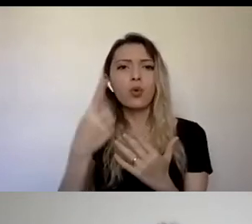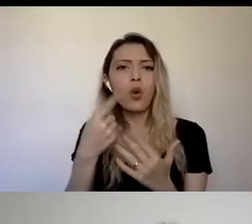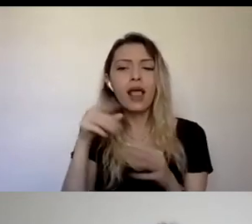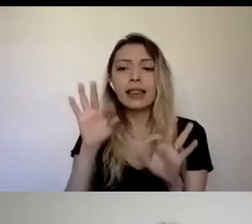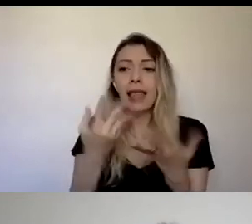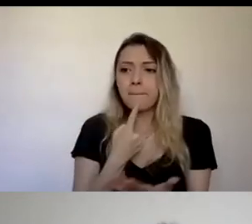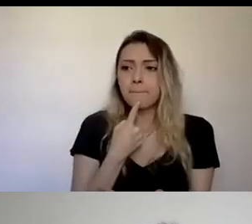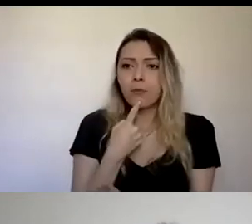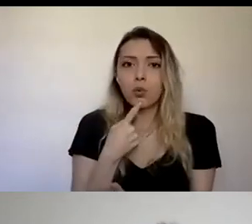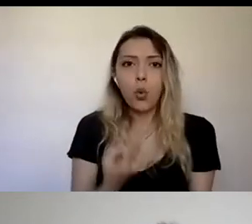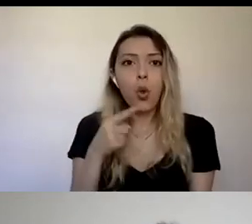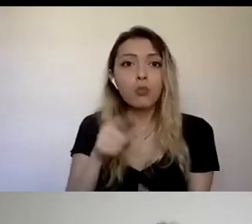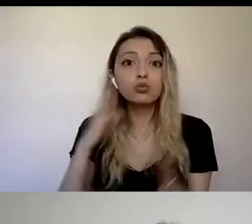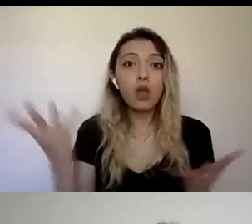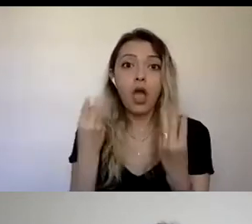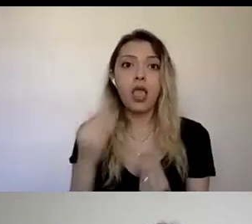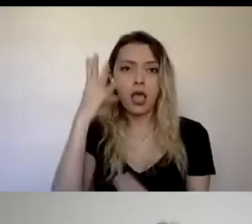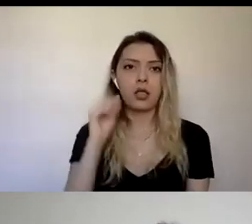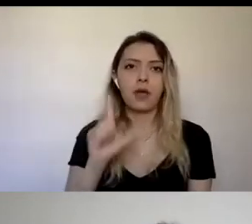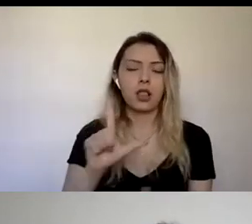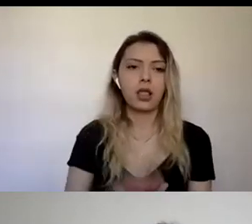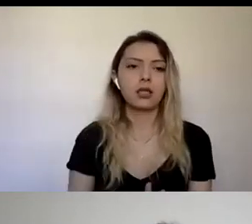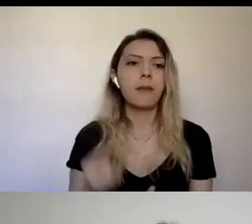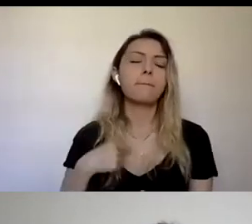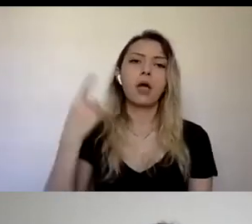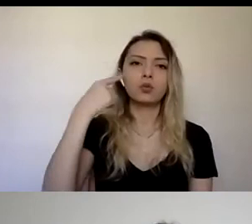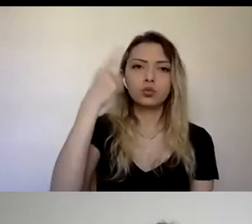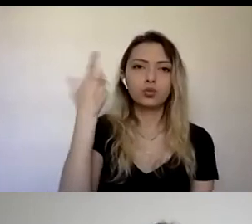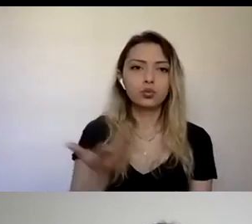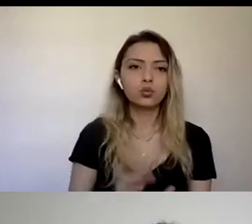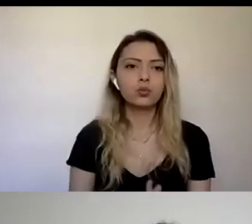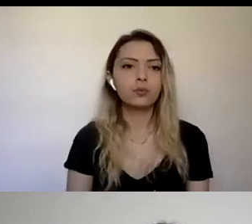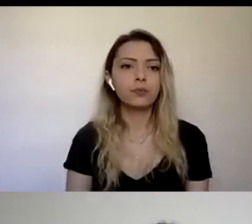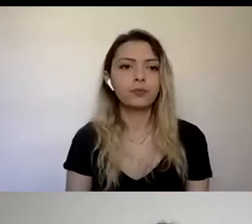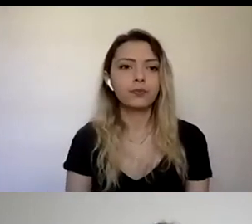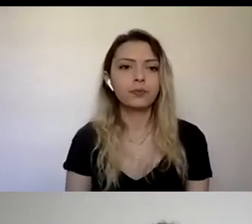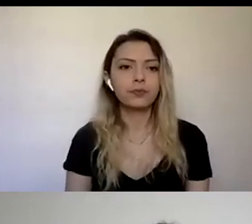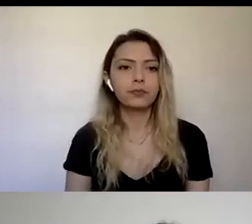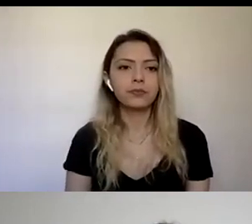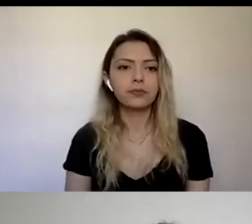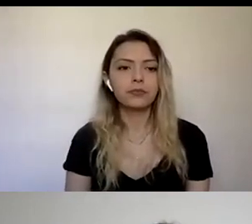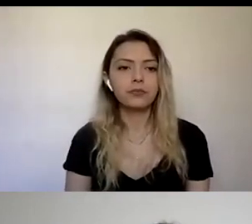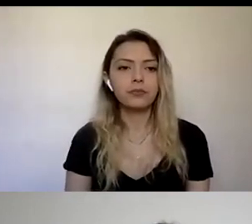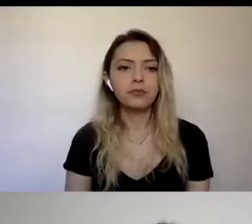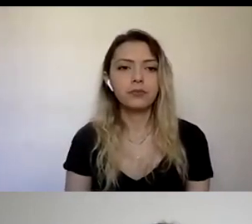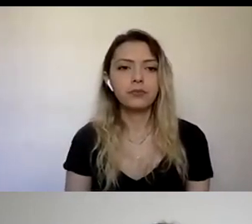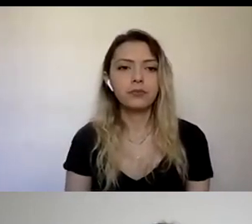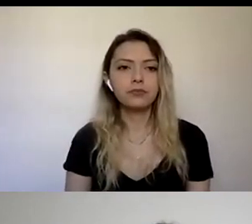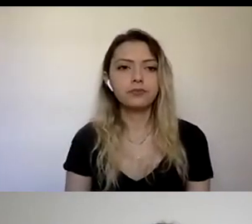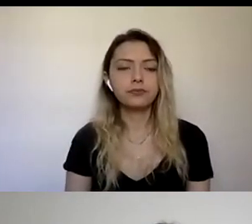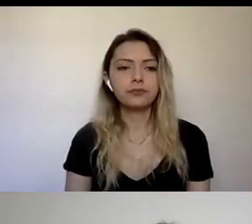lazım. Evet, ben şey diye düşündüm, right to land diye düşündüm ama bilmiyorum burada